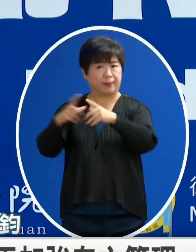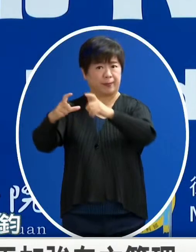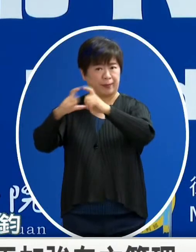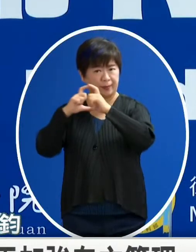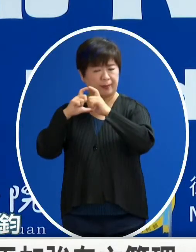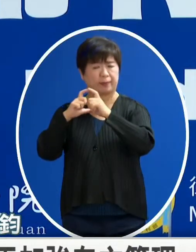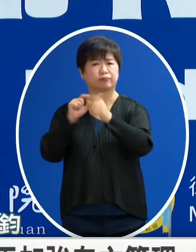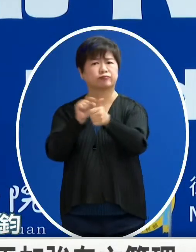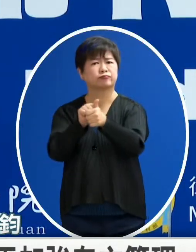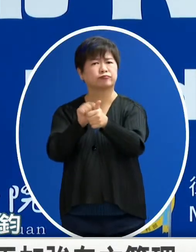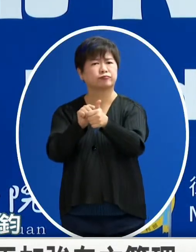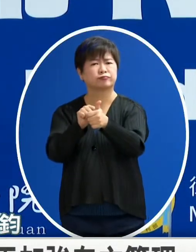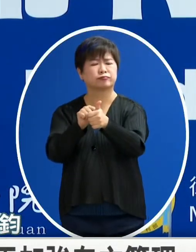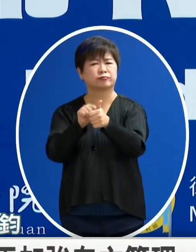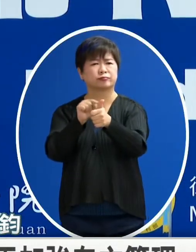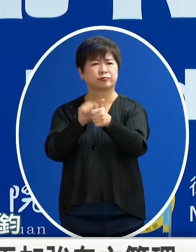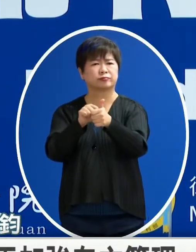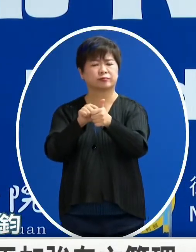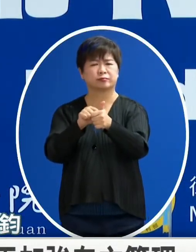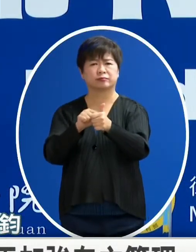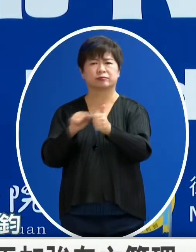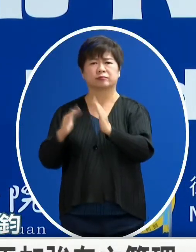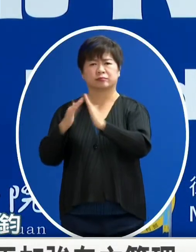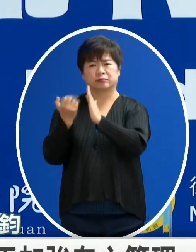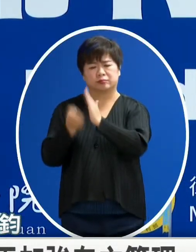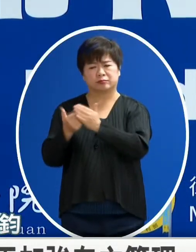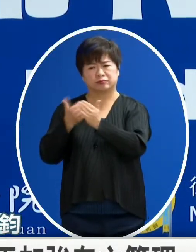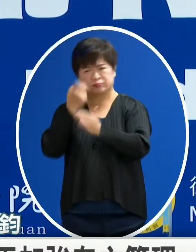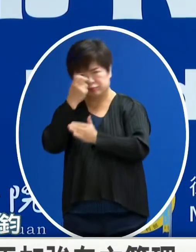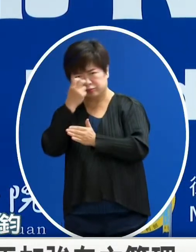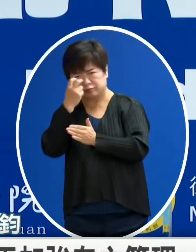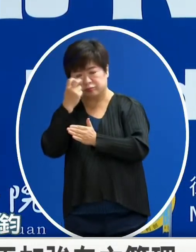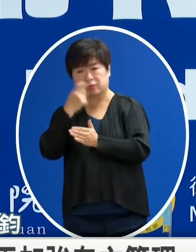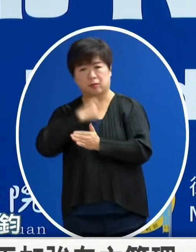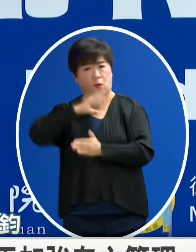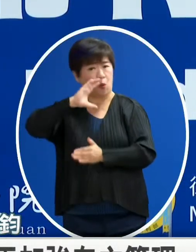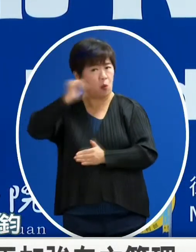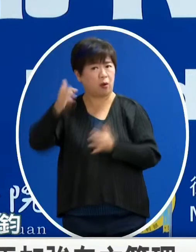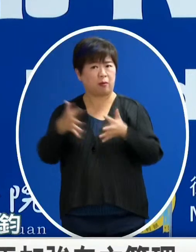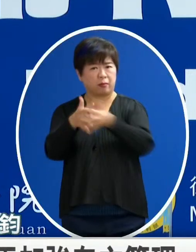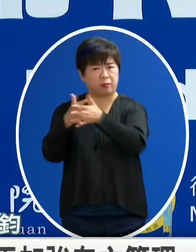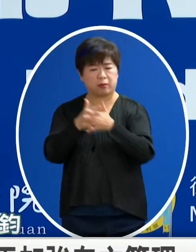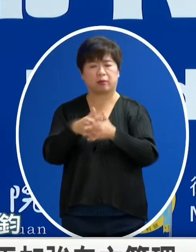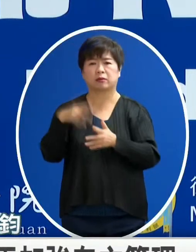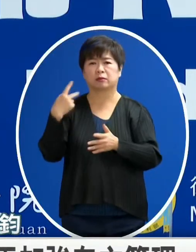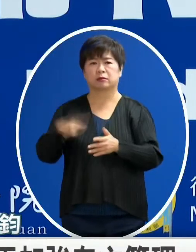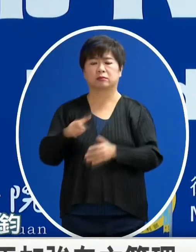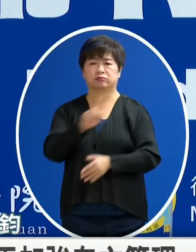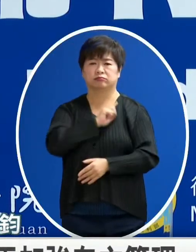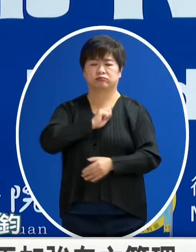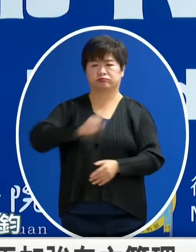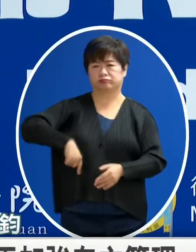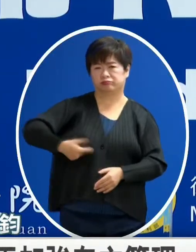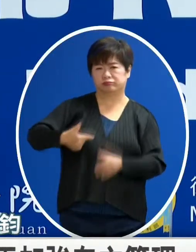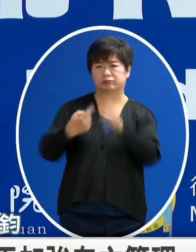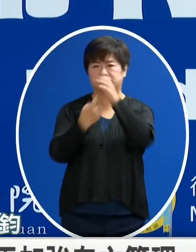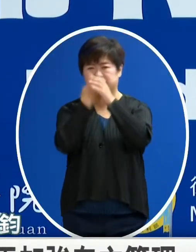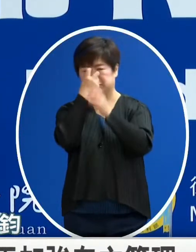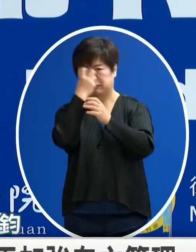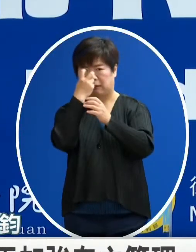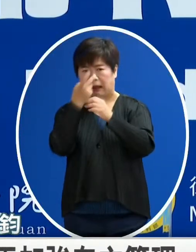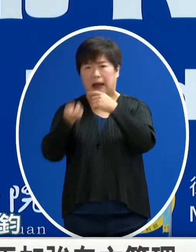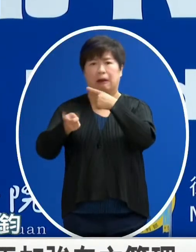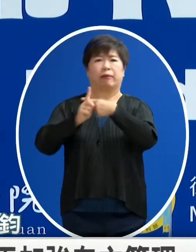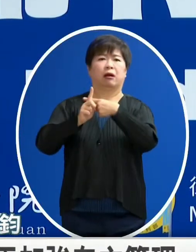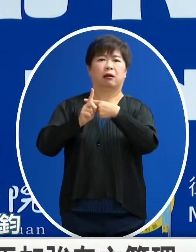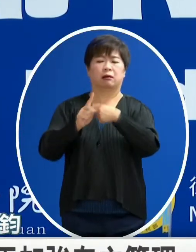来的个案，他在这个解除居检之后，那因为要回美国的关系，又再度去自费采检，所以验出阳